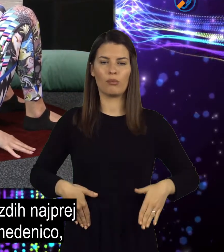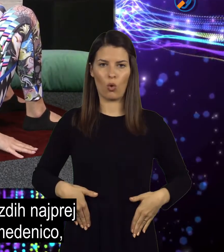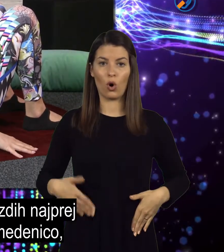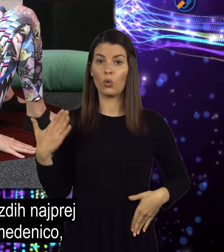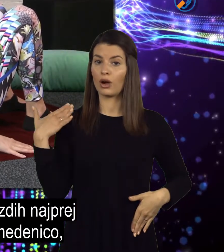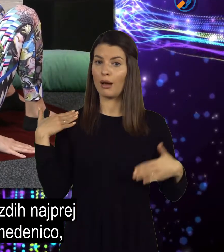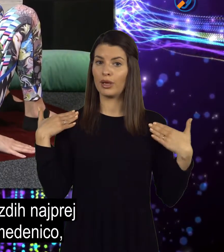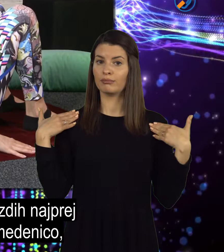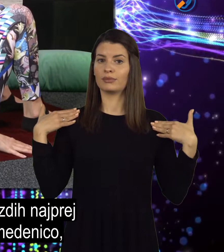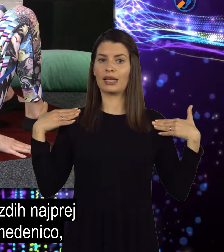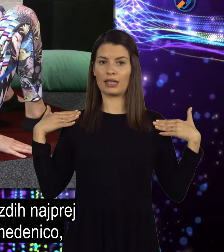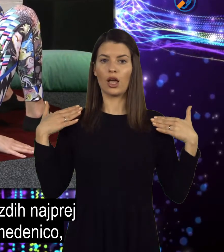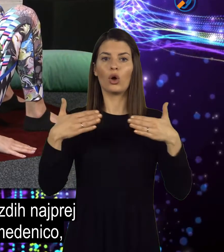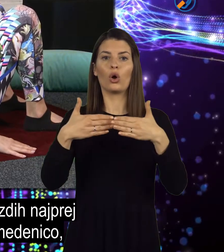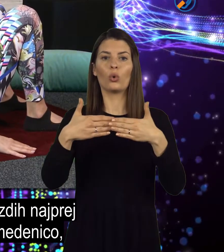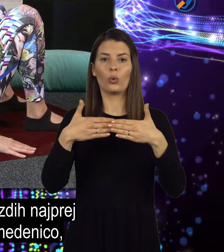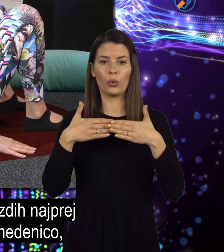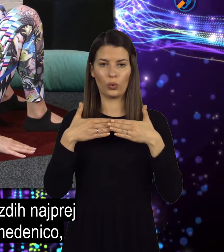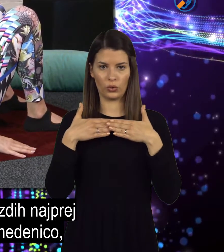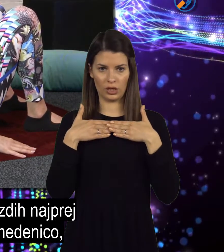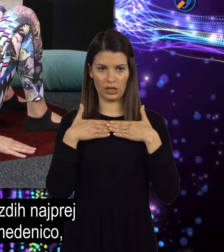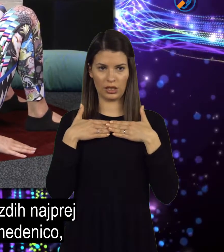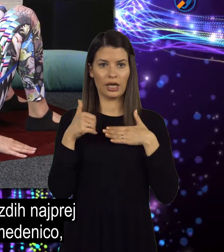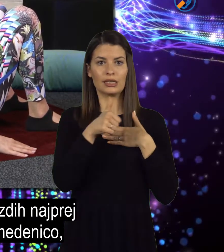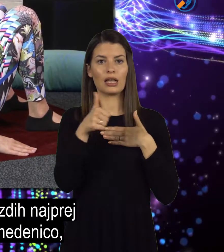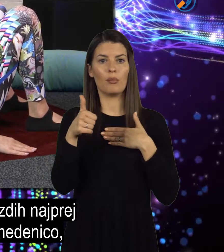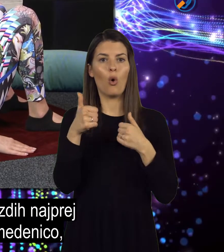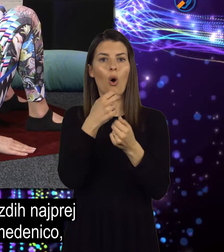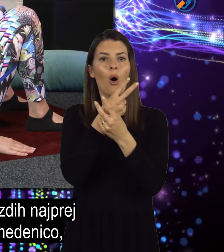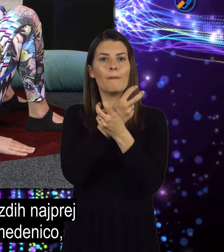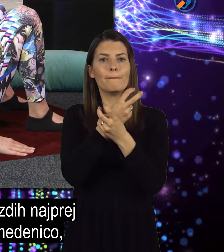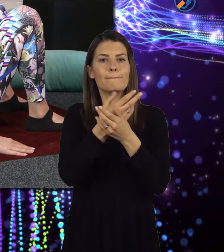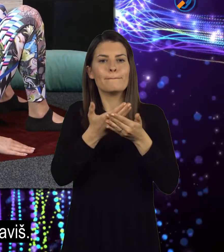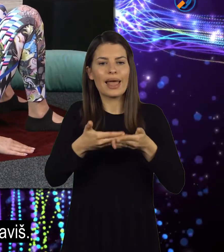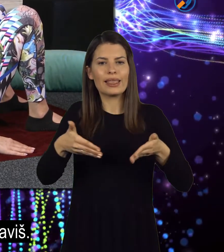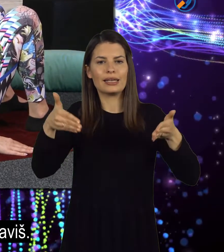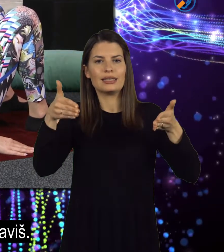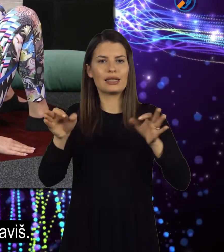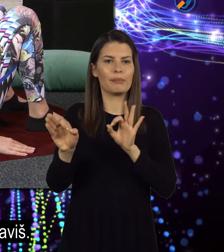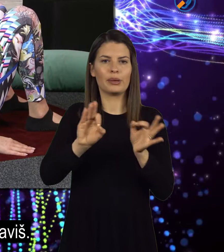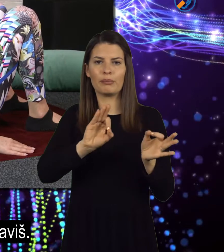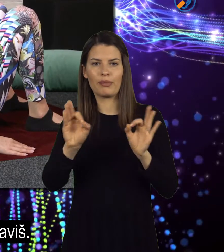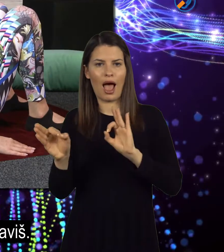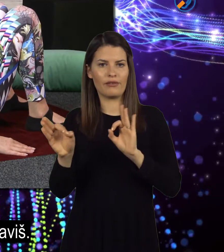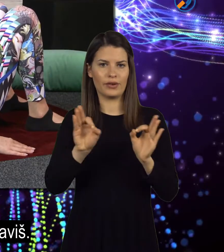rame nazaj. Na izdih najprej samo nagibaš medenico, da se